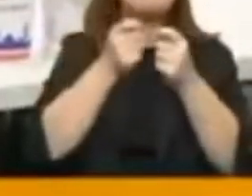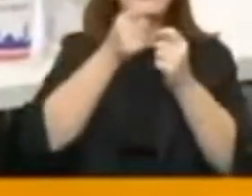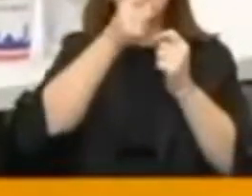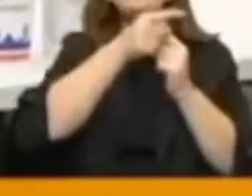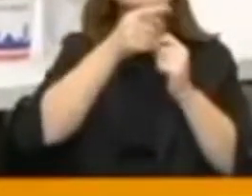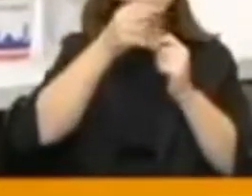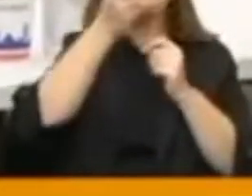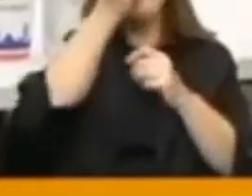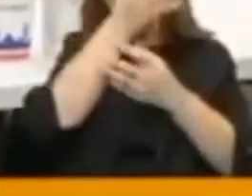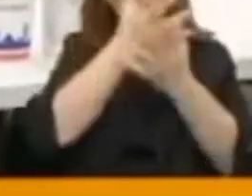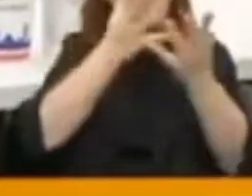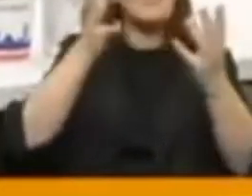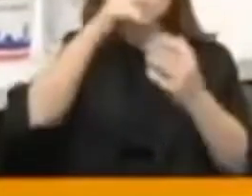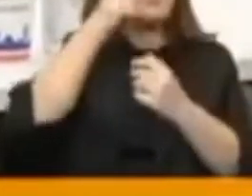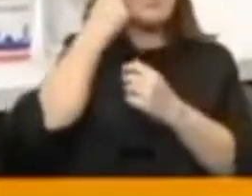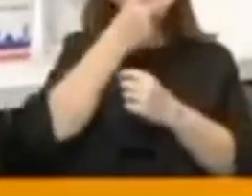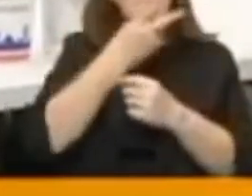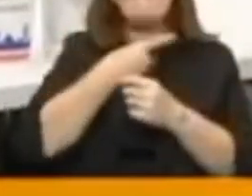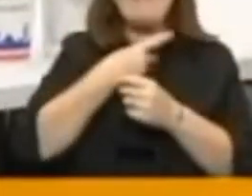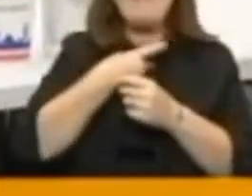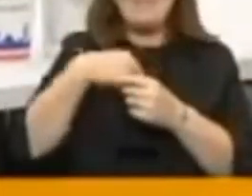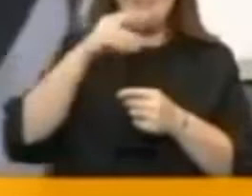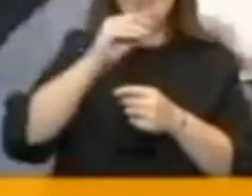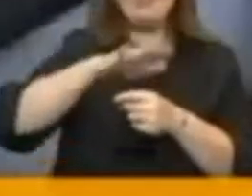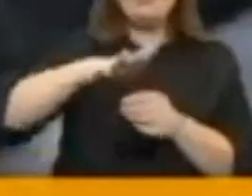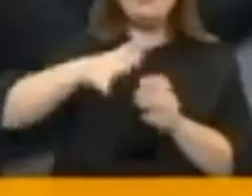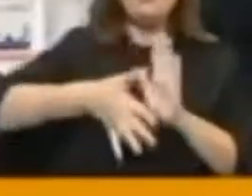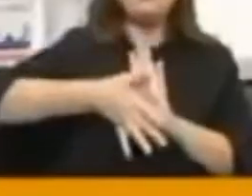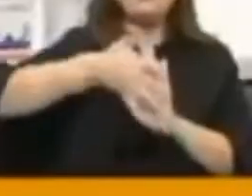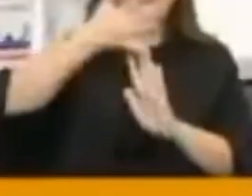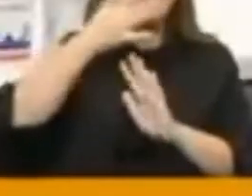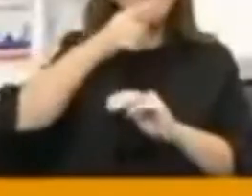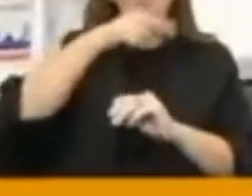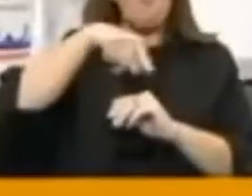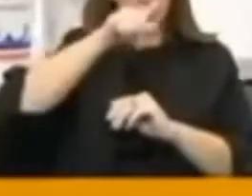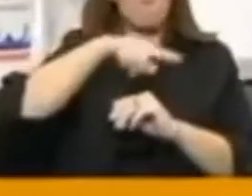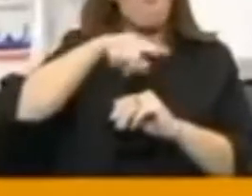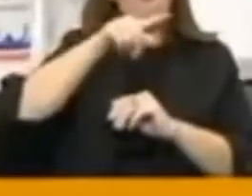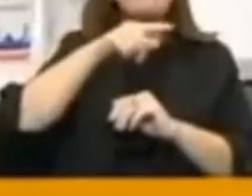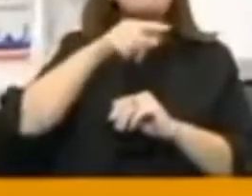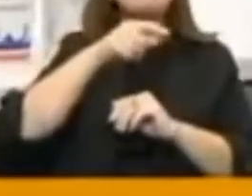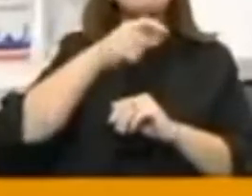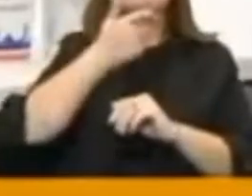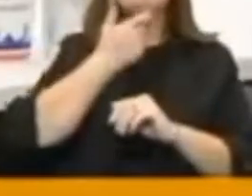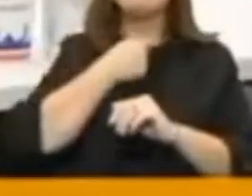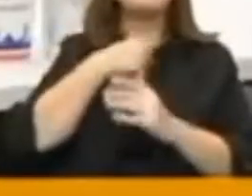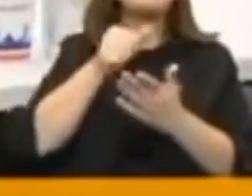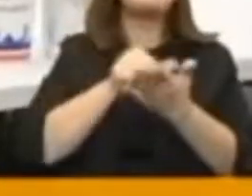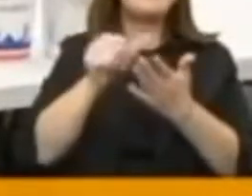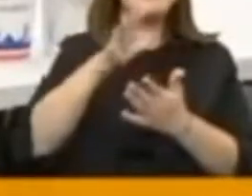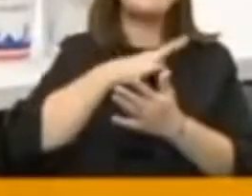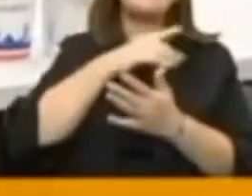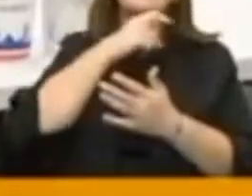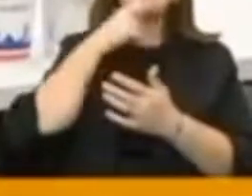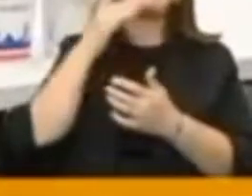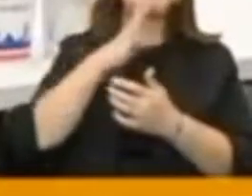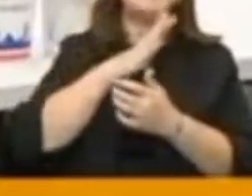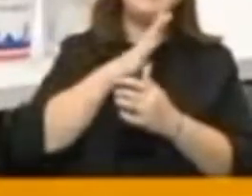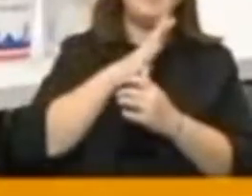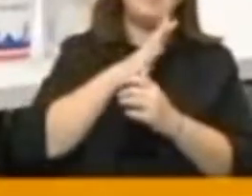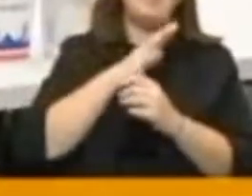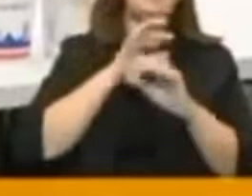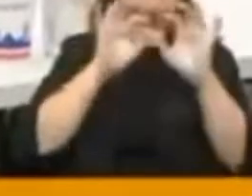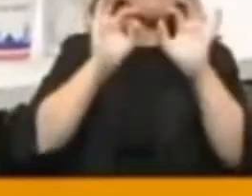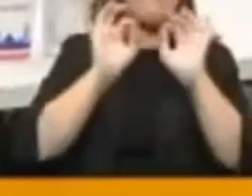bizim çocukluğumuz, adı üzerinde tarihi Beykoz Çayırı'nda Beykozlu'nun tarihi var, geçmişi var. İlla ki